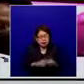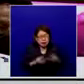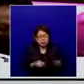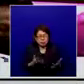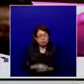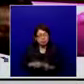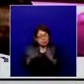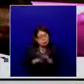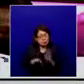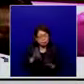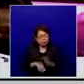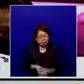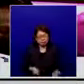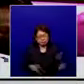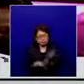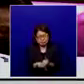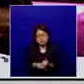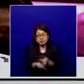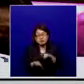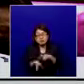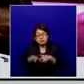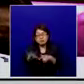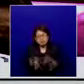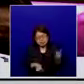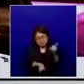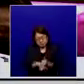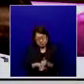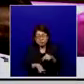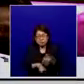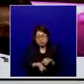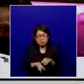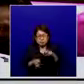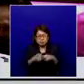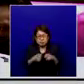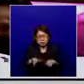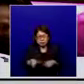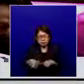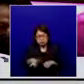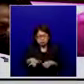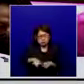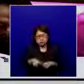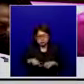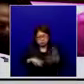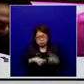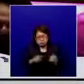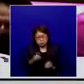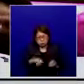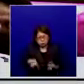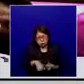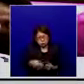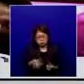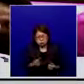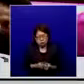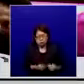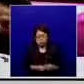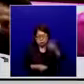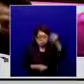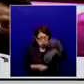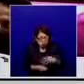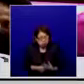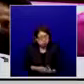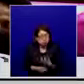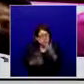ขึ้นเครื่องบินแล้วเขาบอกว่ามีปัญหาเครื่องบินกำลังเสียการทรงตัวออกซิเจนเนี่ยลงมาเนี่ยให้